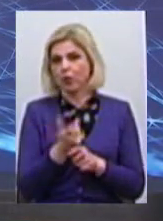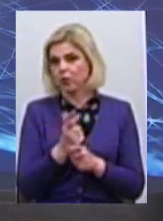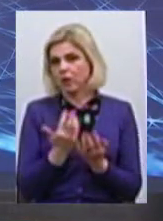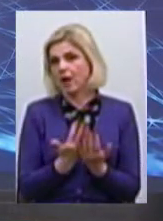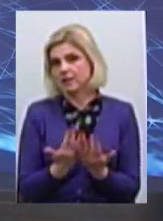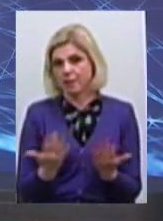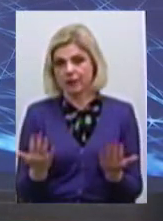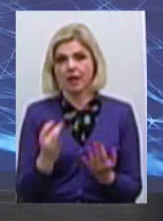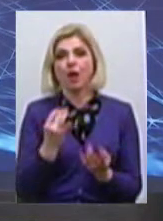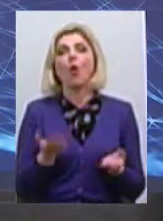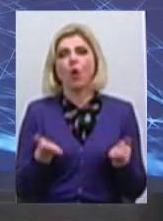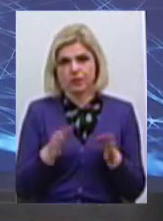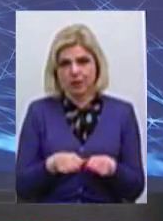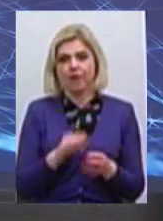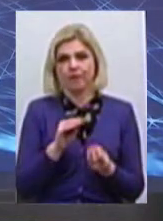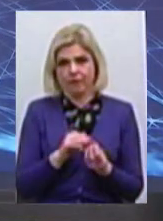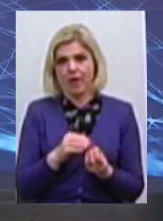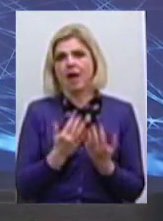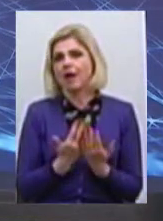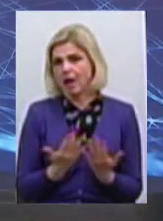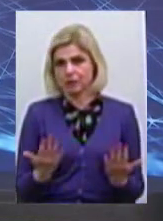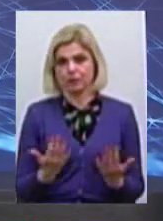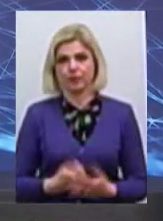різноманітною, залишається різноманітною.